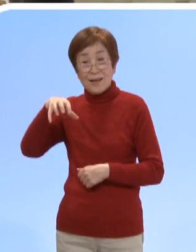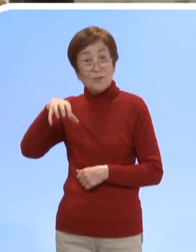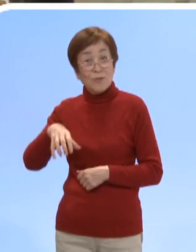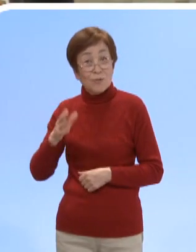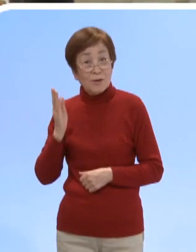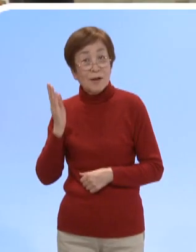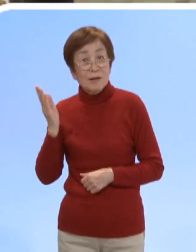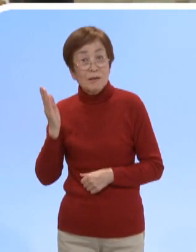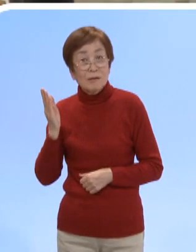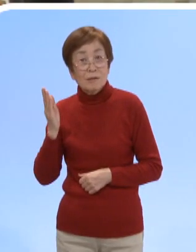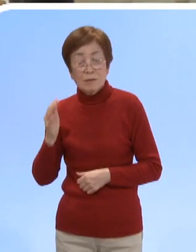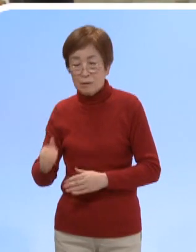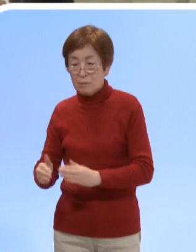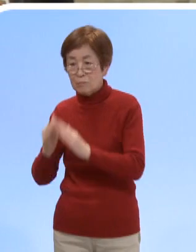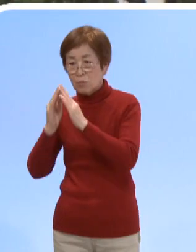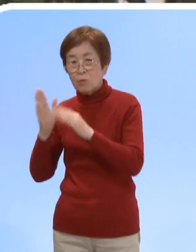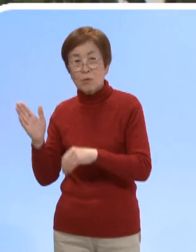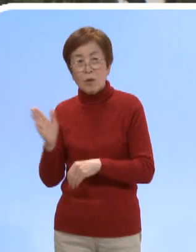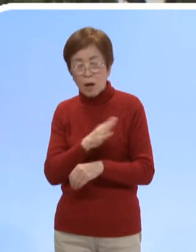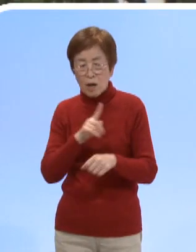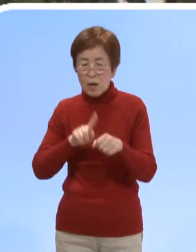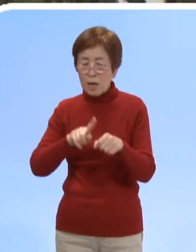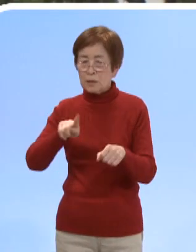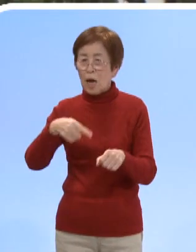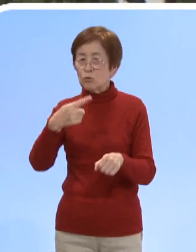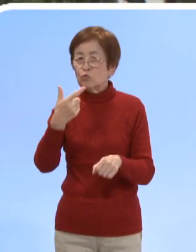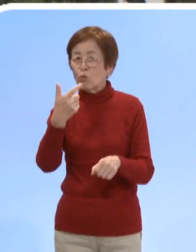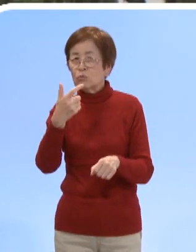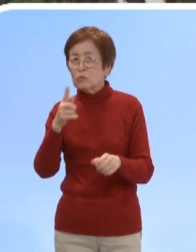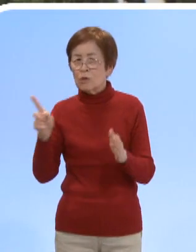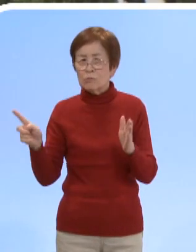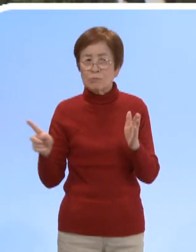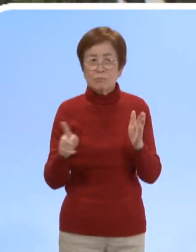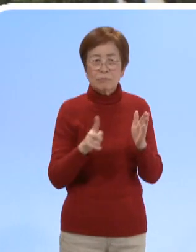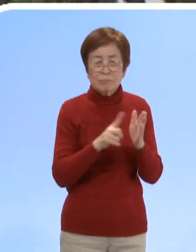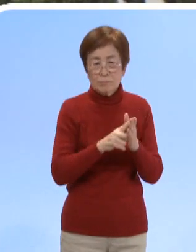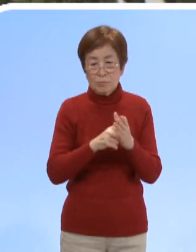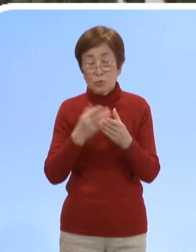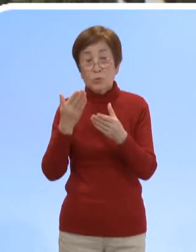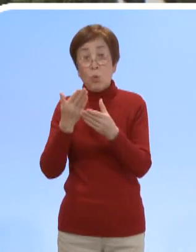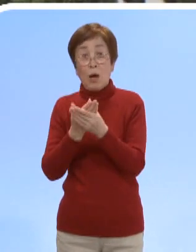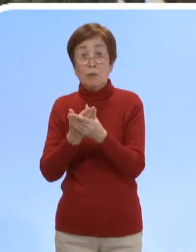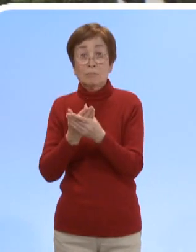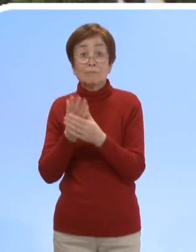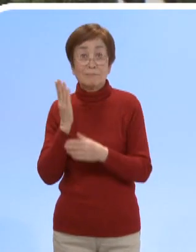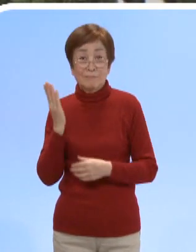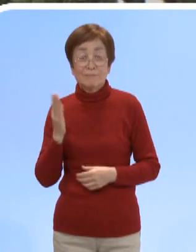やってきたのは創業160年を超える老舗料理旅館池富。